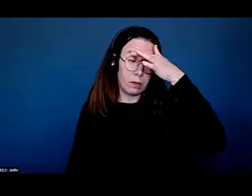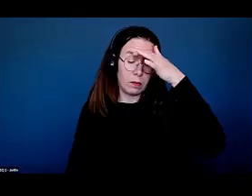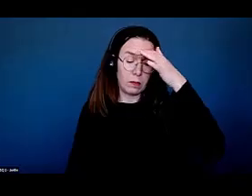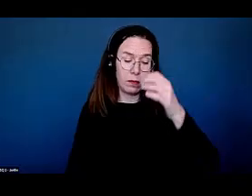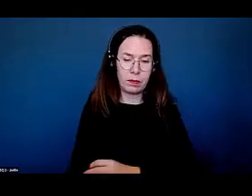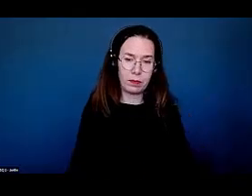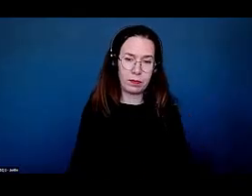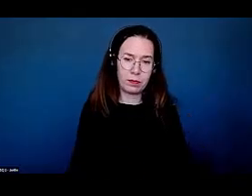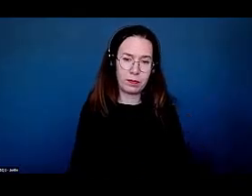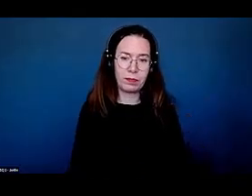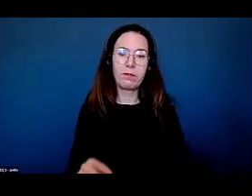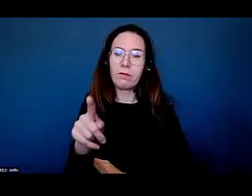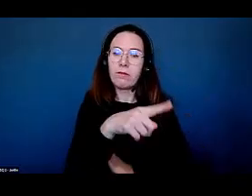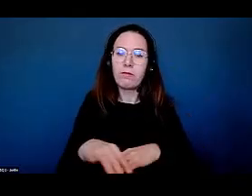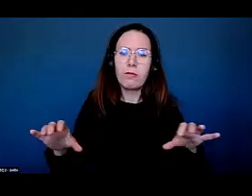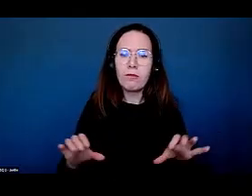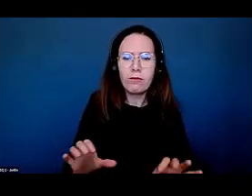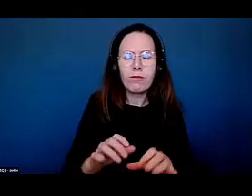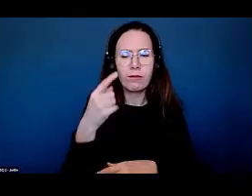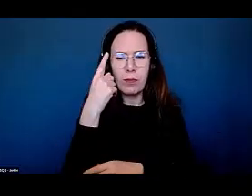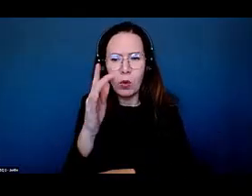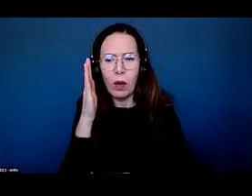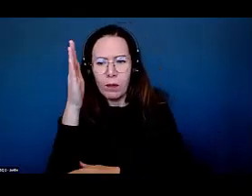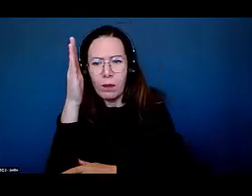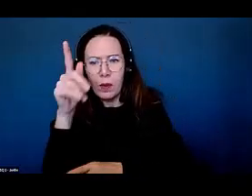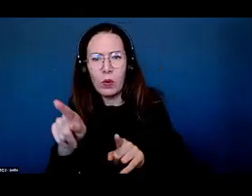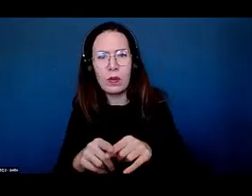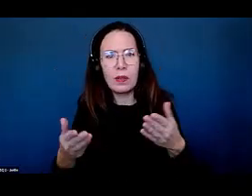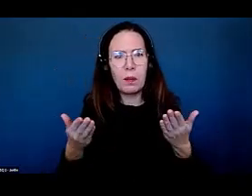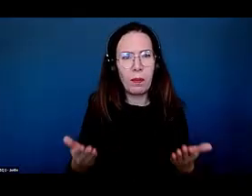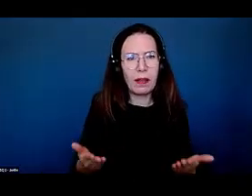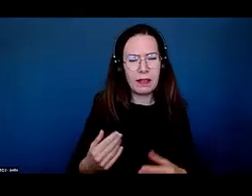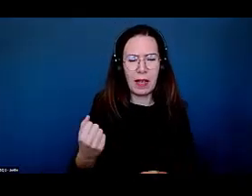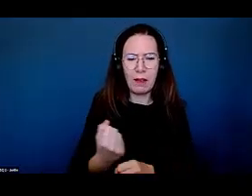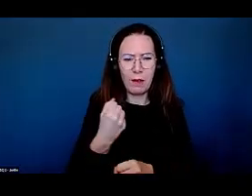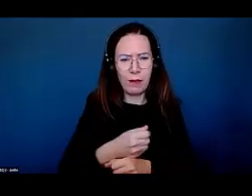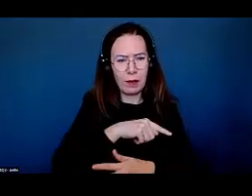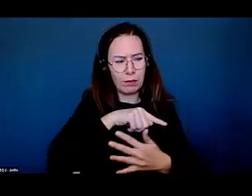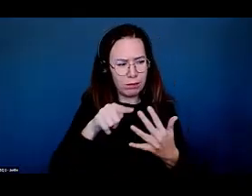Et ce que vous faites pour l'avenir et pour le présent,